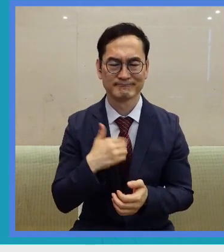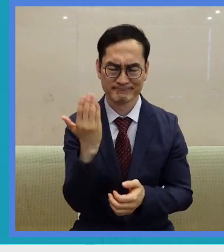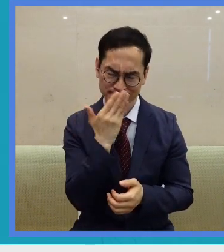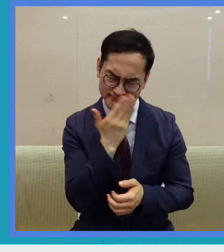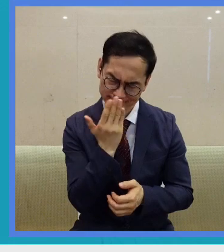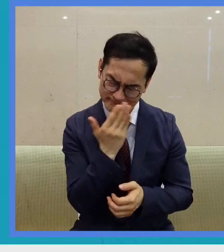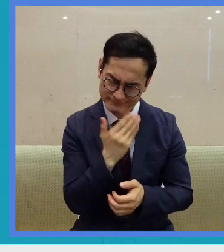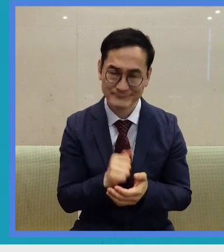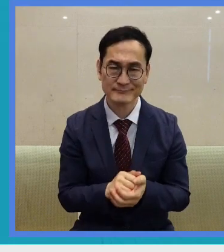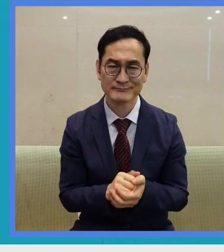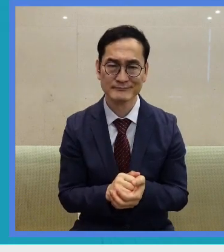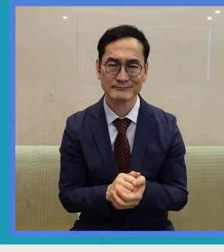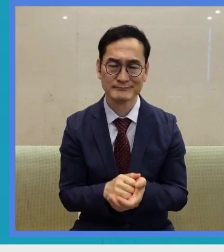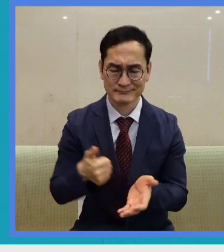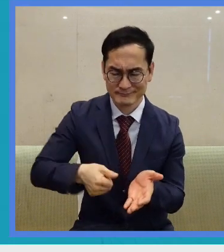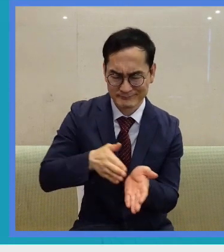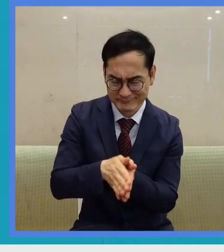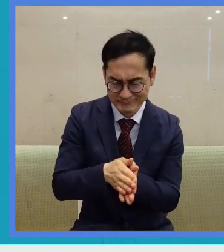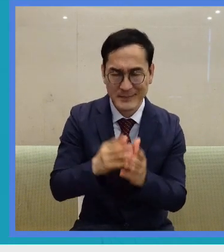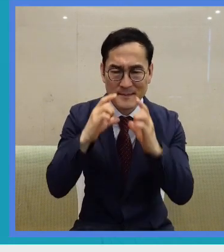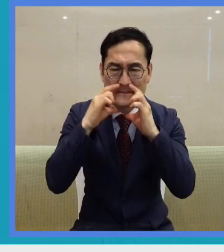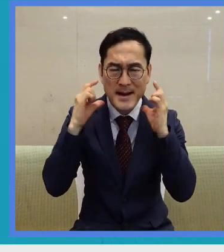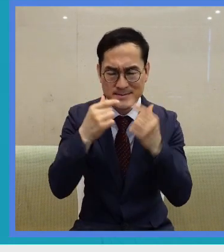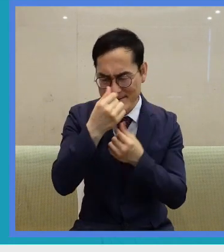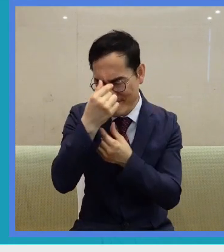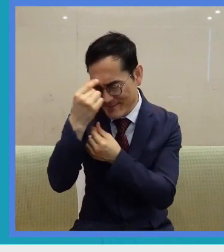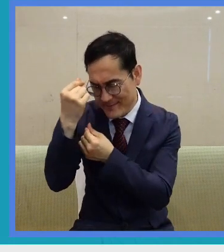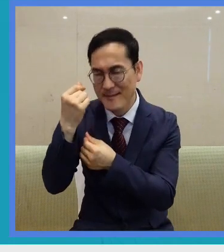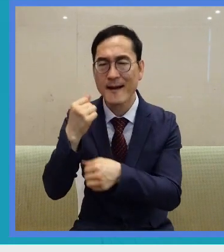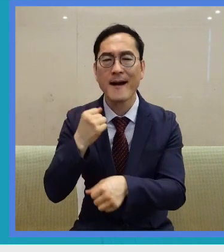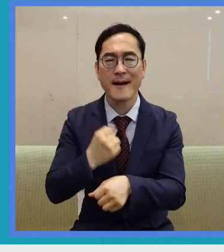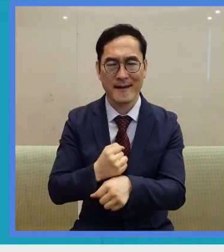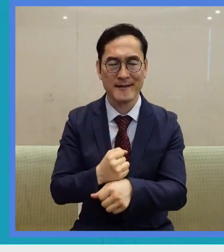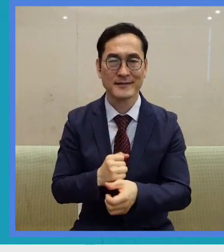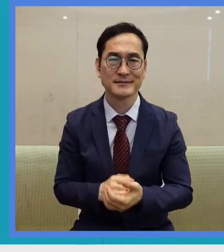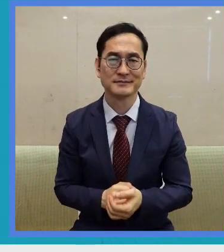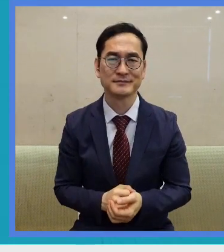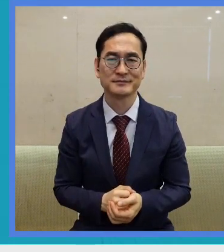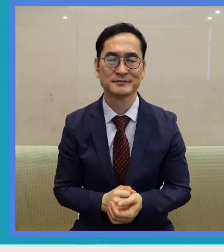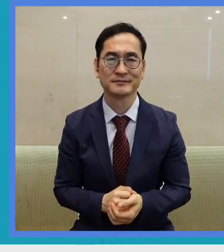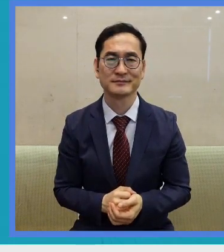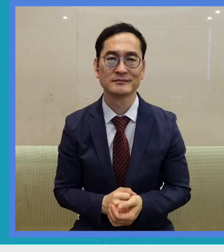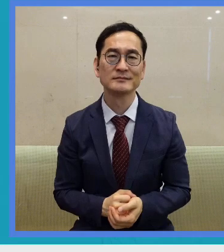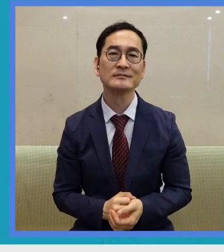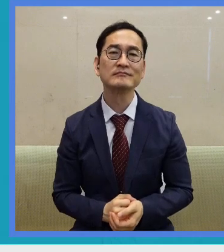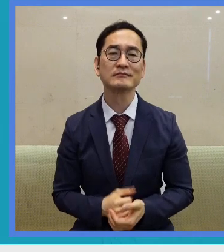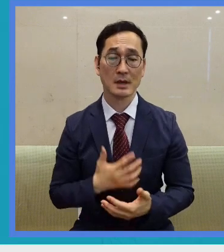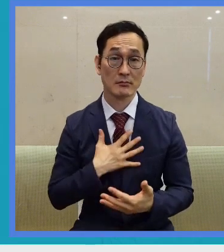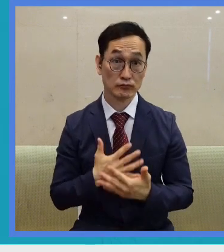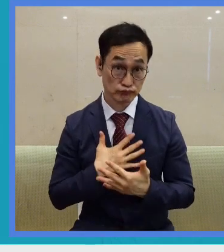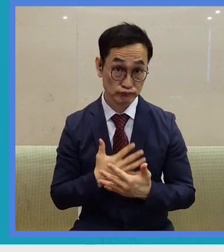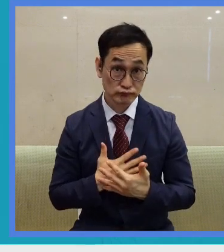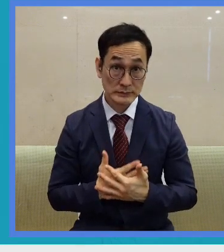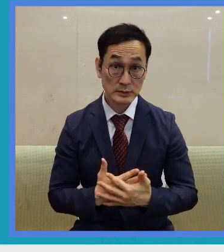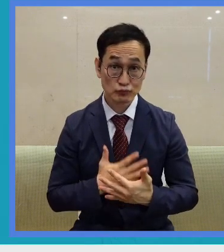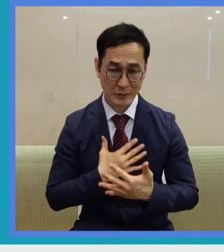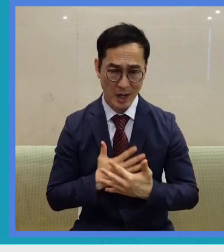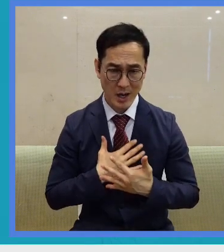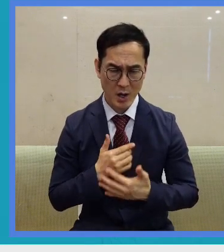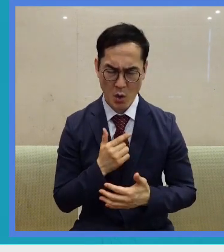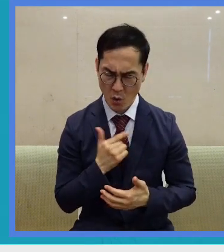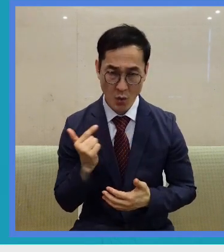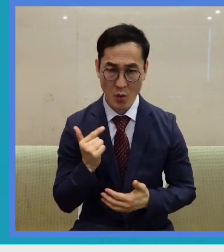철저히 지키려고 합니다. 라고 86.6%가 응답을 했다는 거죠. 즉 우리 학생들은 불안하다라는 걸 굉장히 높게 얘기를